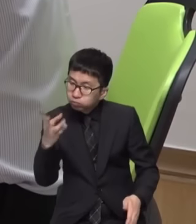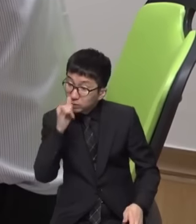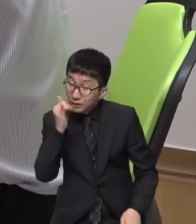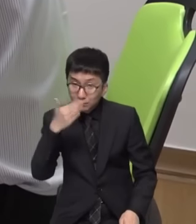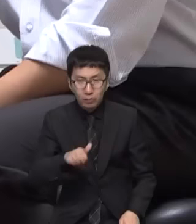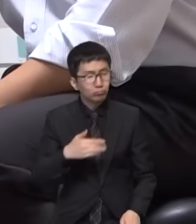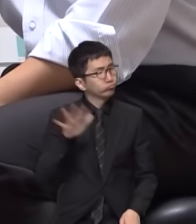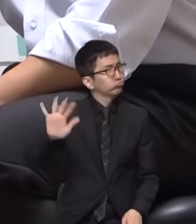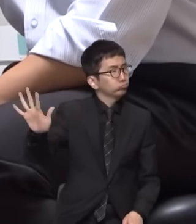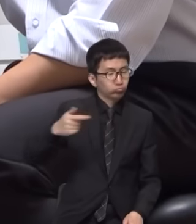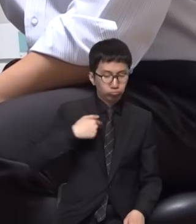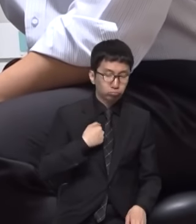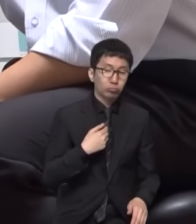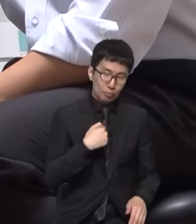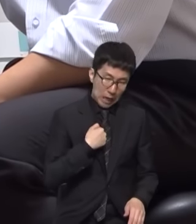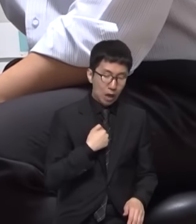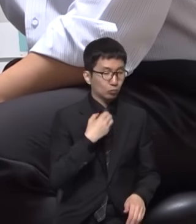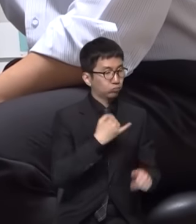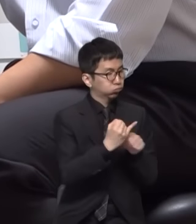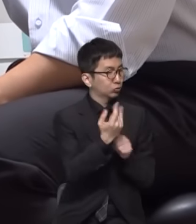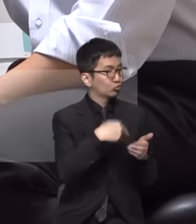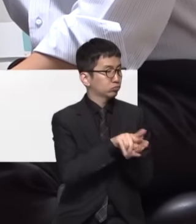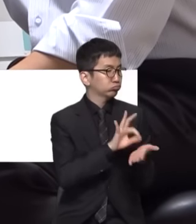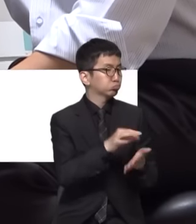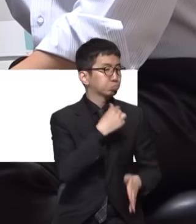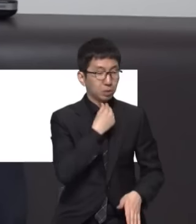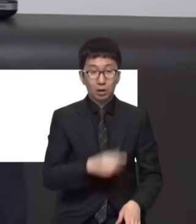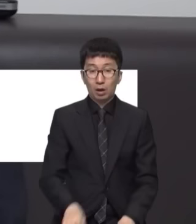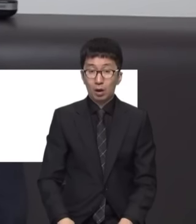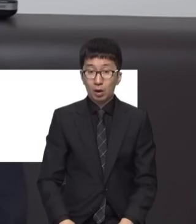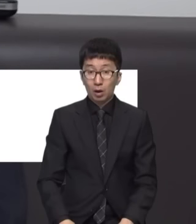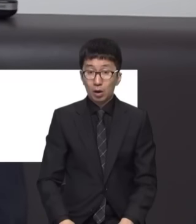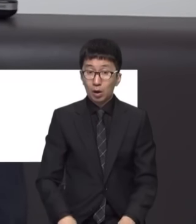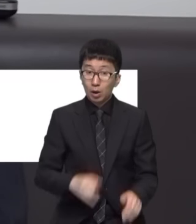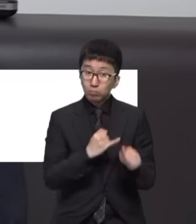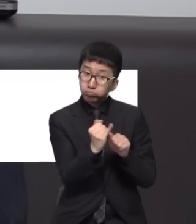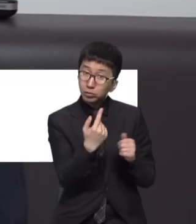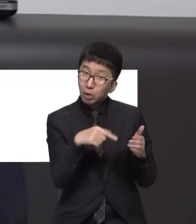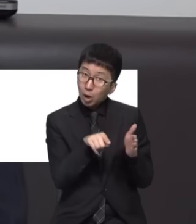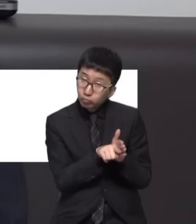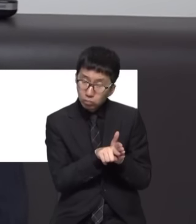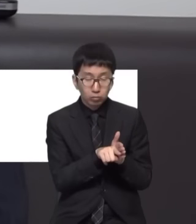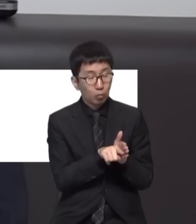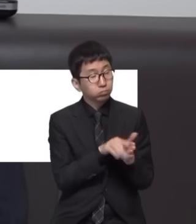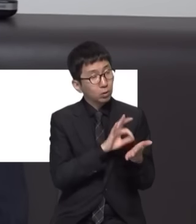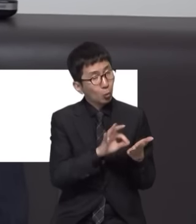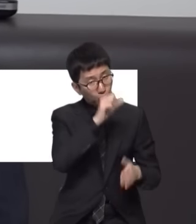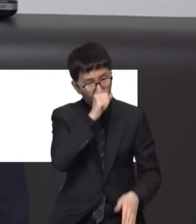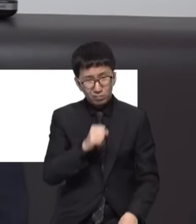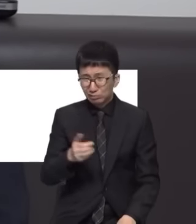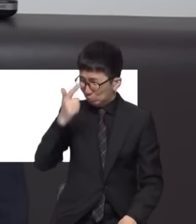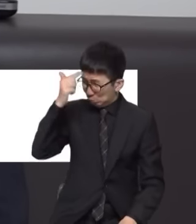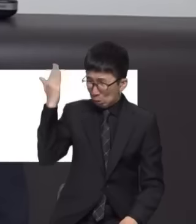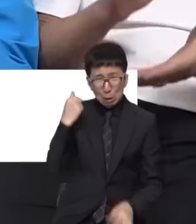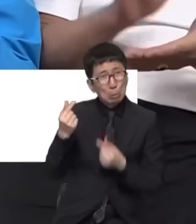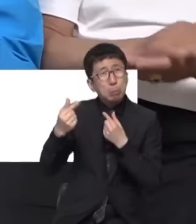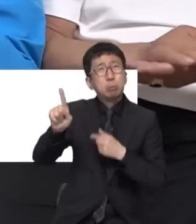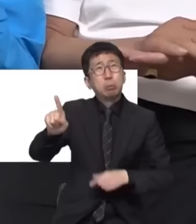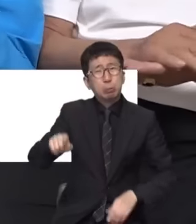배우자를 위해서 쓰겠다는 응답도 많았습니다 배우자 고지 노 준비하지 애들한테 옛날 옛날 개념 같아요